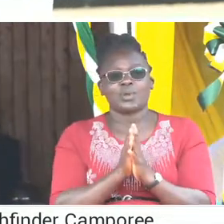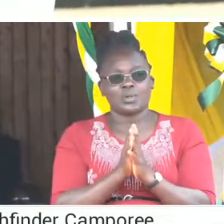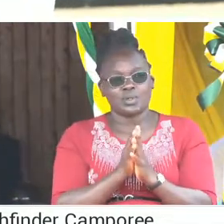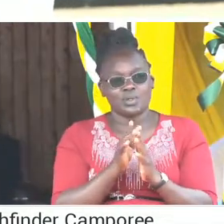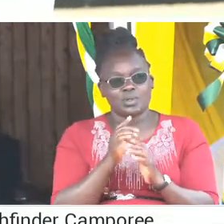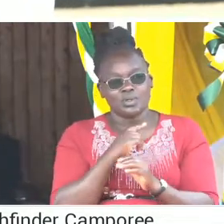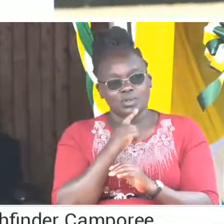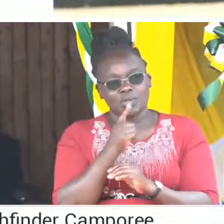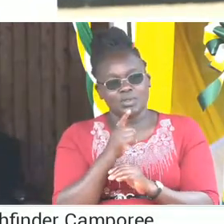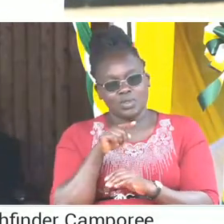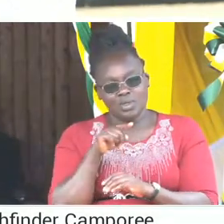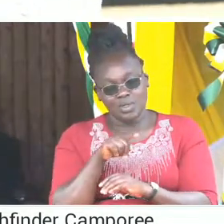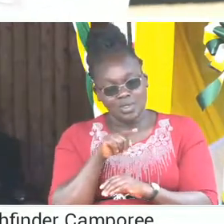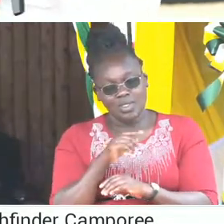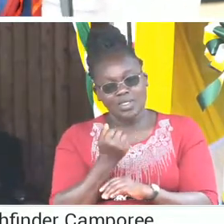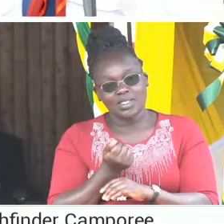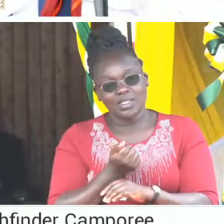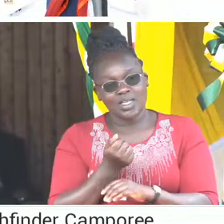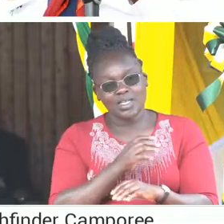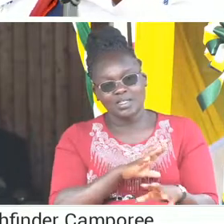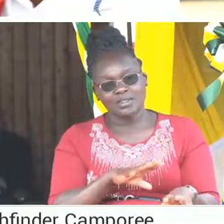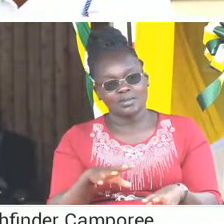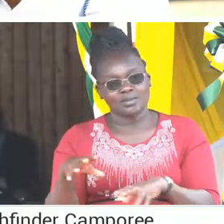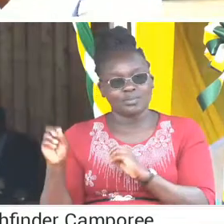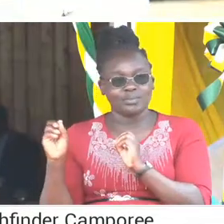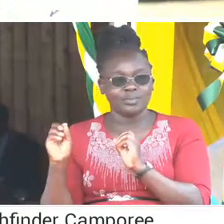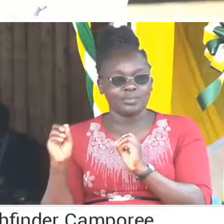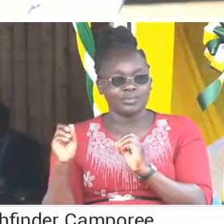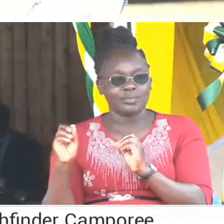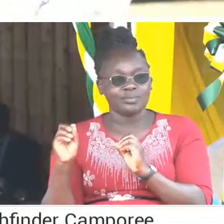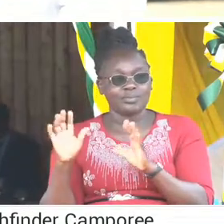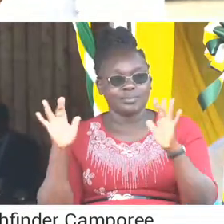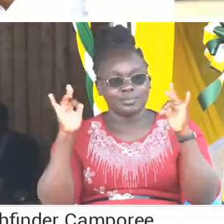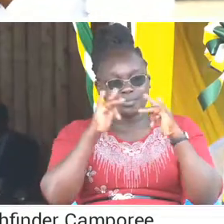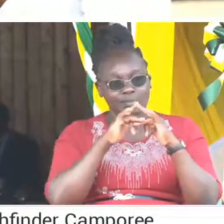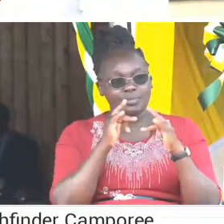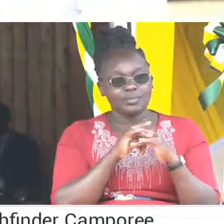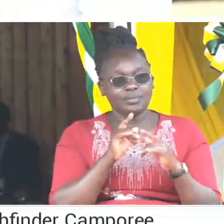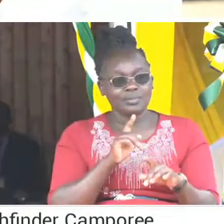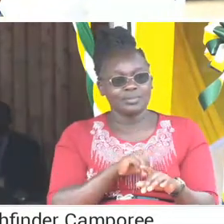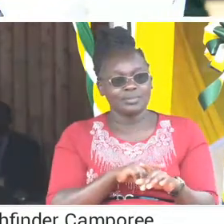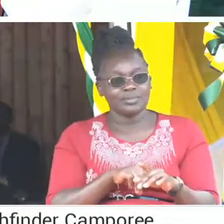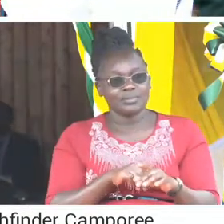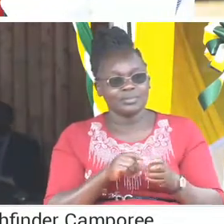Bwana Yesu asifiwe. Mtoto aliporudi nyumbani, baba akamwambia, "Hebu